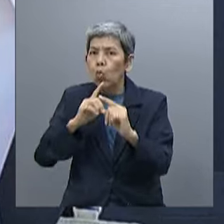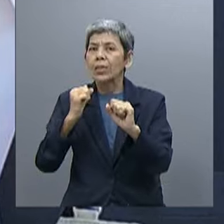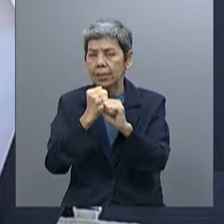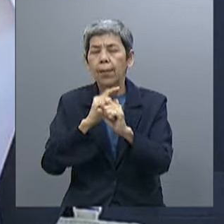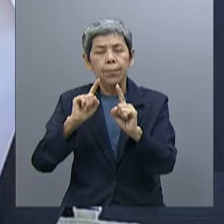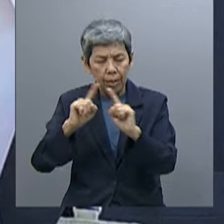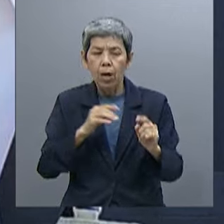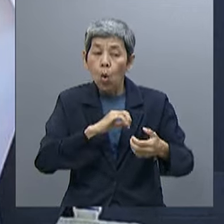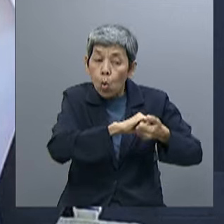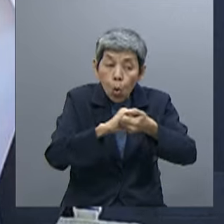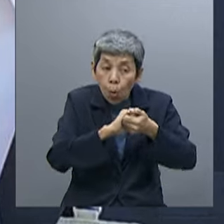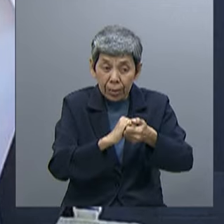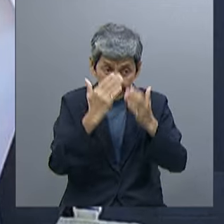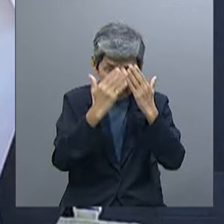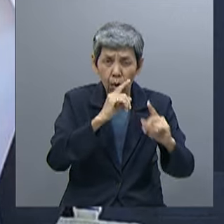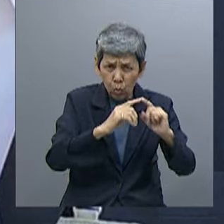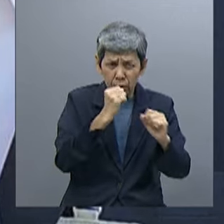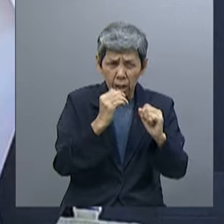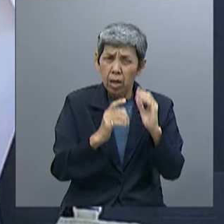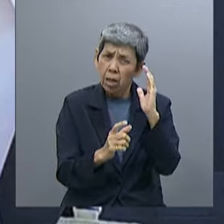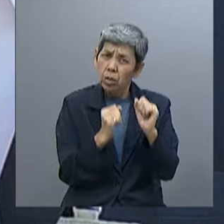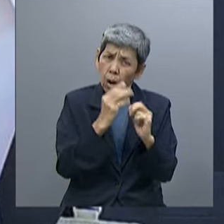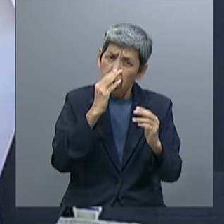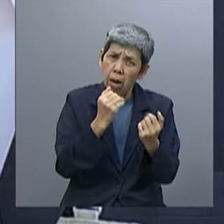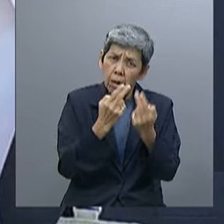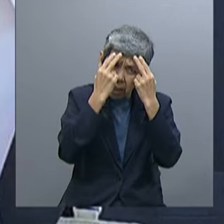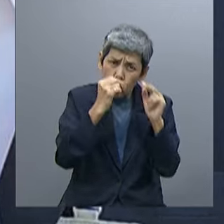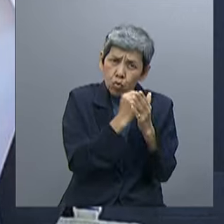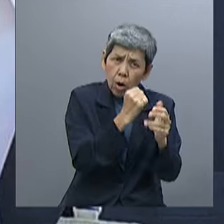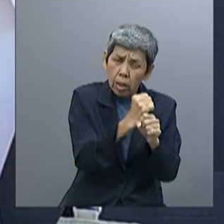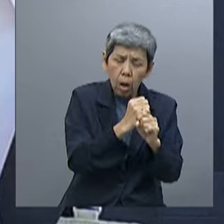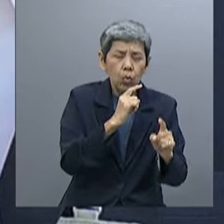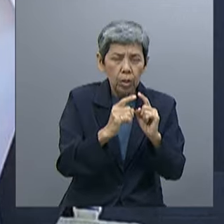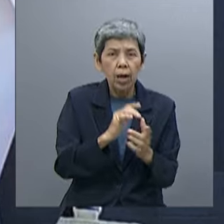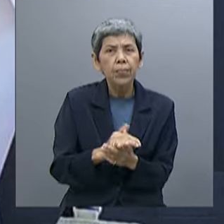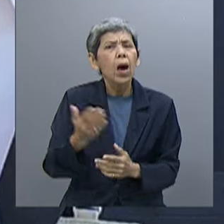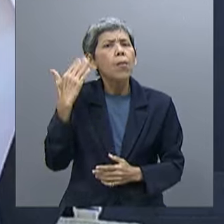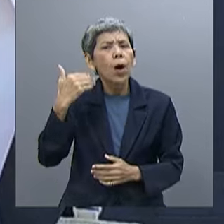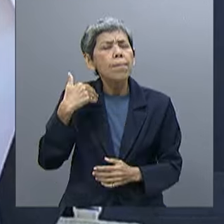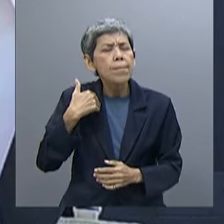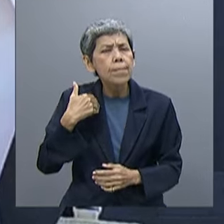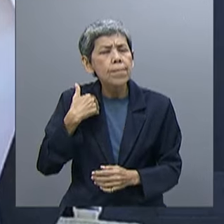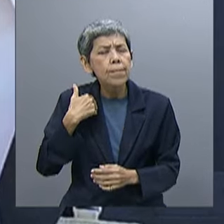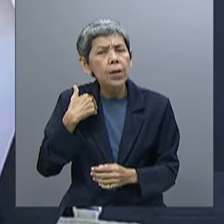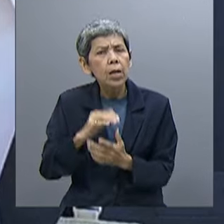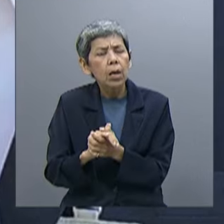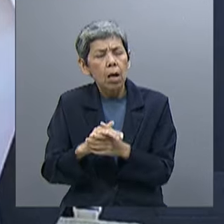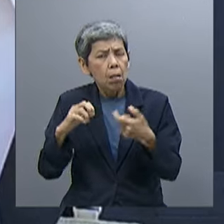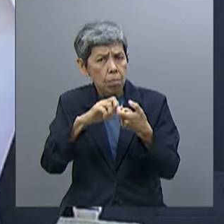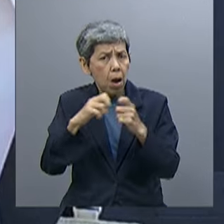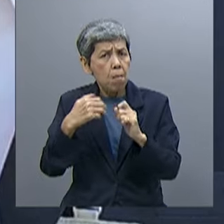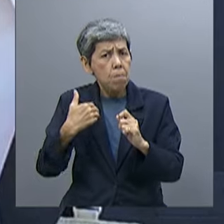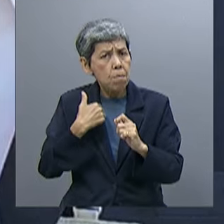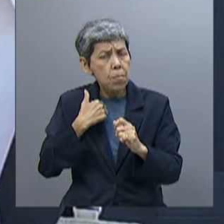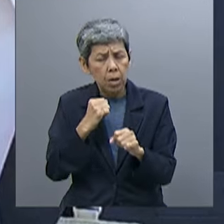อฮะเพื่อให้เกิดบรรยากาศที่มันผ่อนคลายมากขึ้นในเรื่องในทางแก้ปัญหาครับ คืนนี้ที่ผ่านมามันจะมีข้อที่ติดขัดก็คือเรื่องกระ